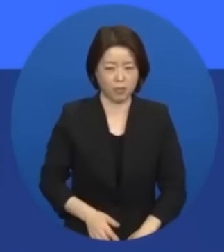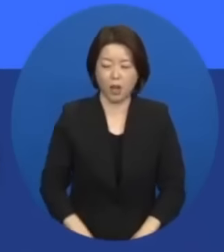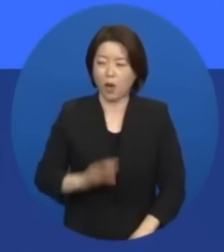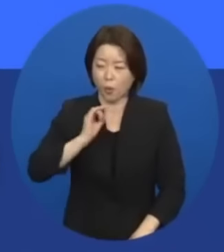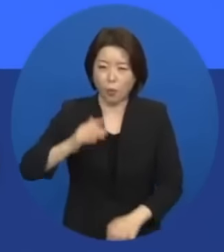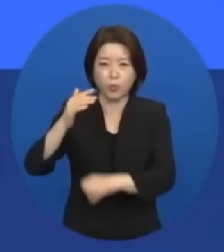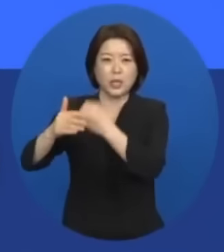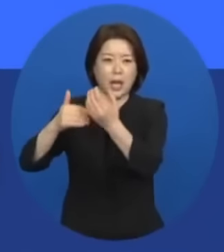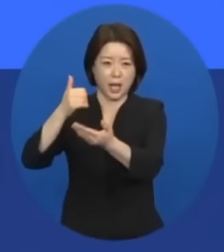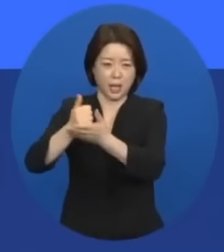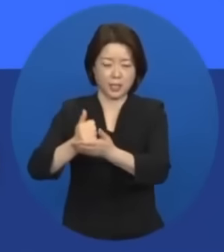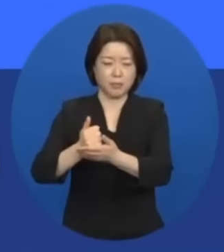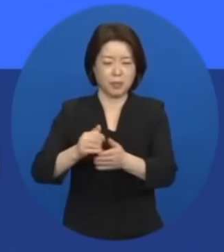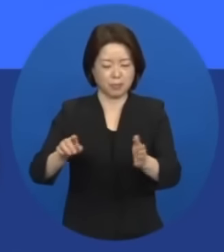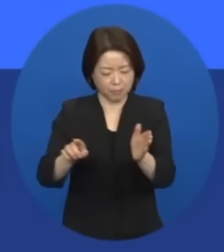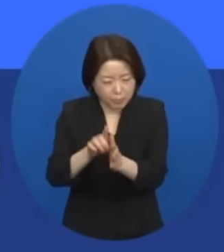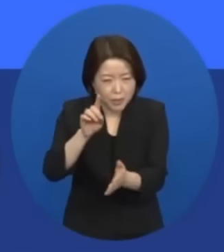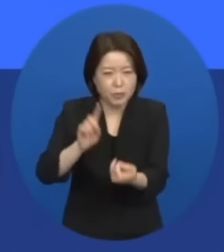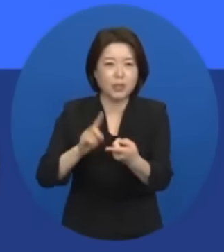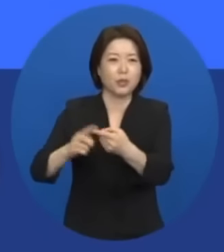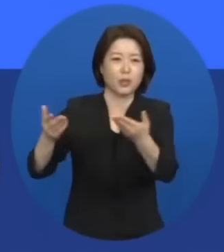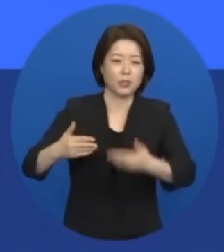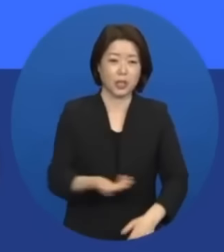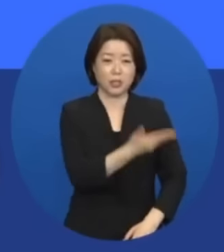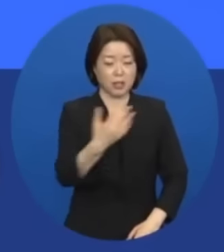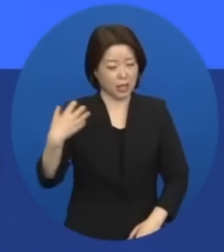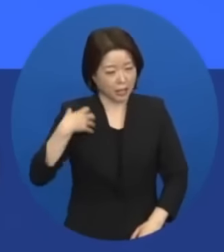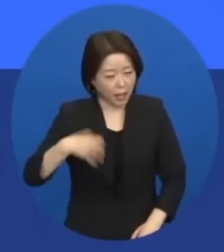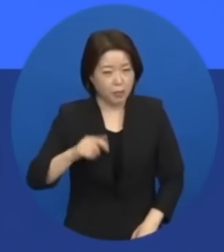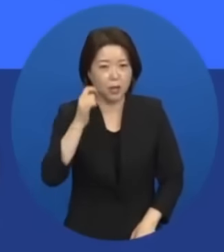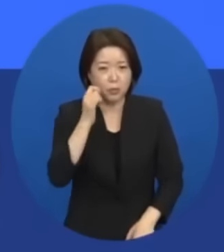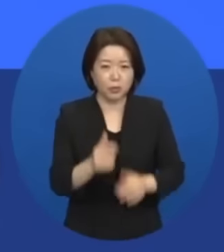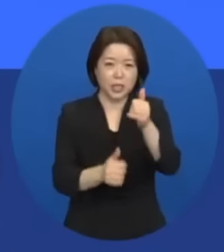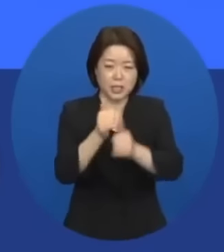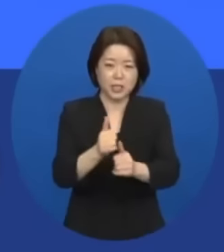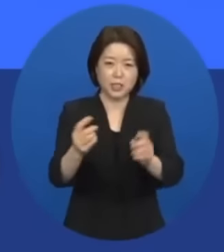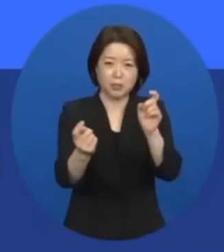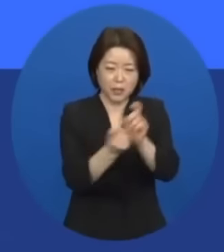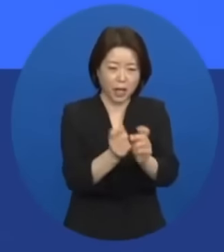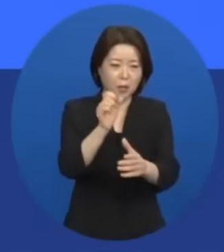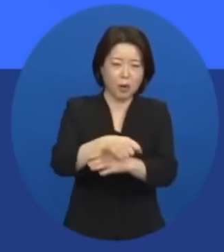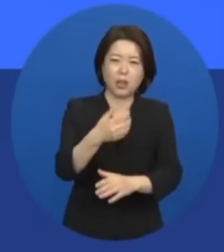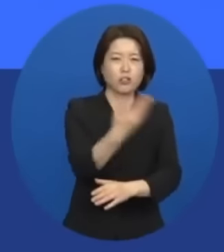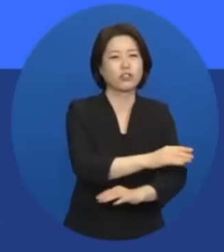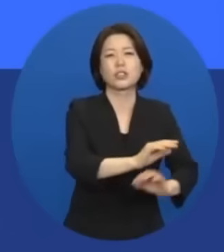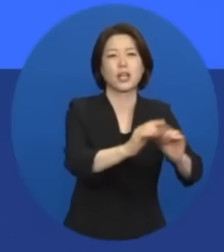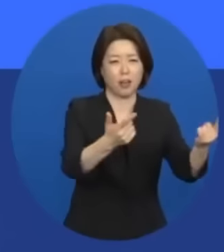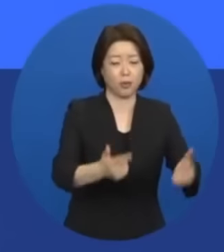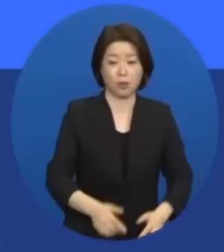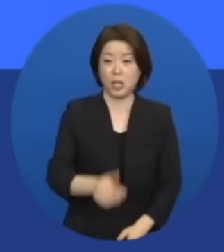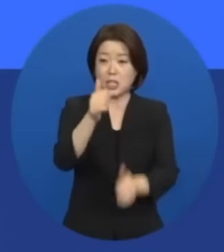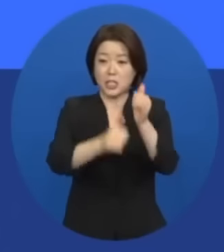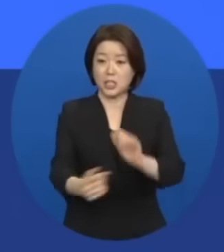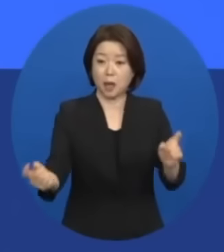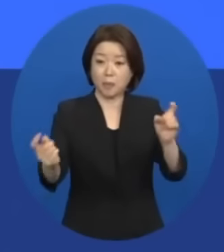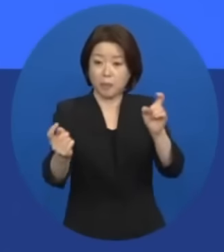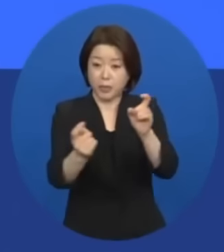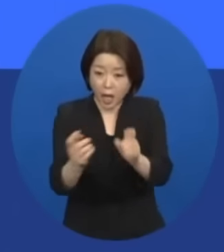오직 하나님은 미쁘사 너희가 감당하지 못할 시험 당함을 허락하지 아니하시고 시험당할